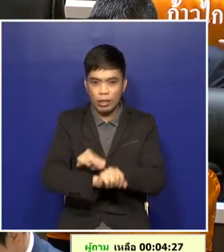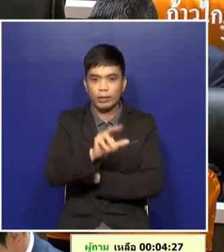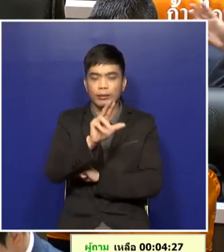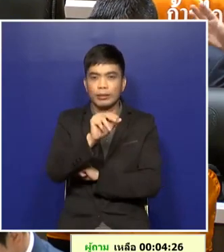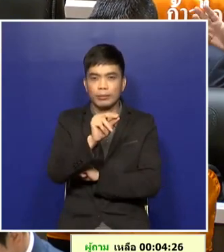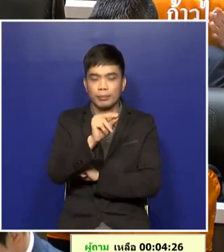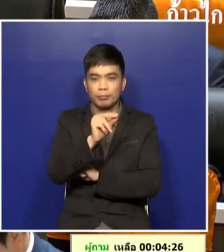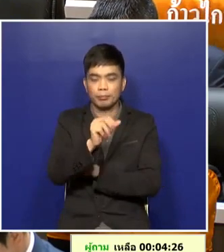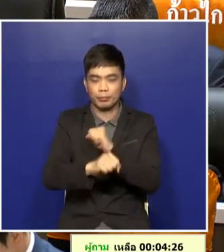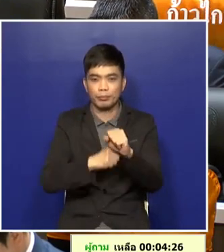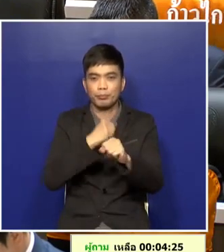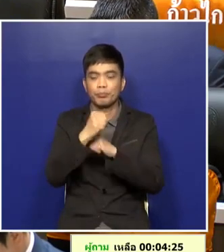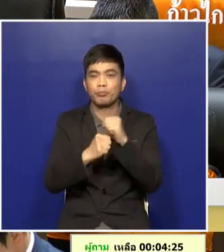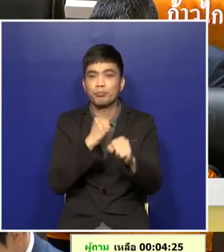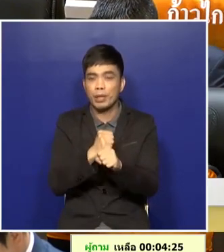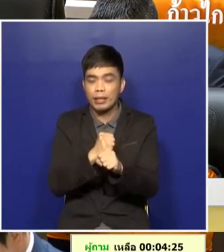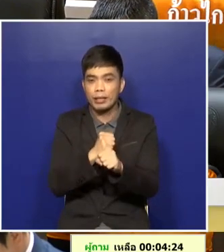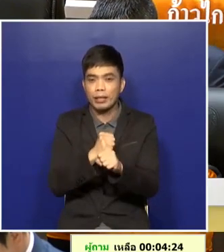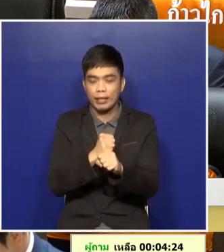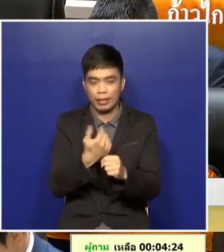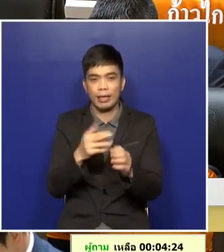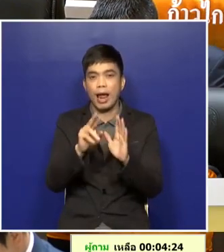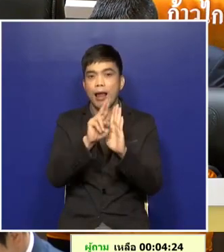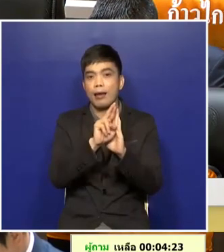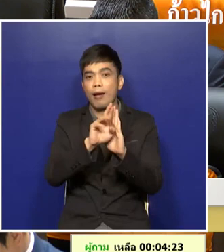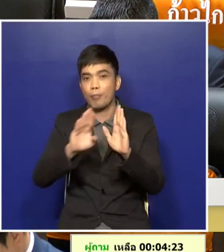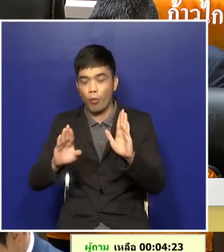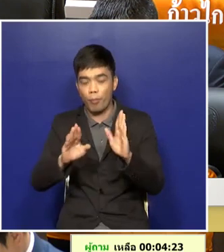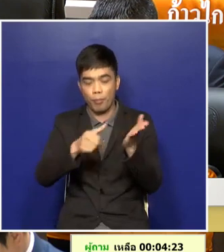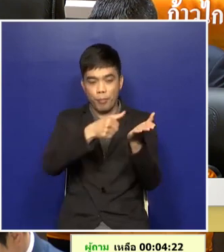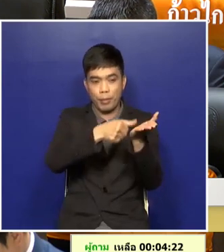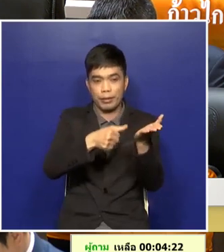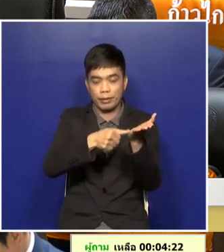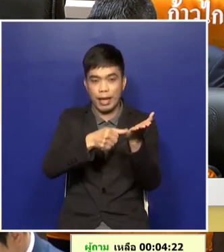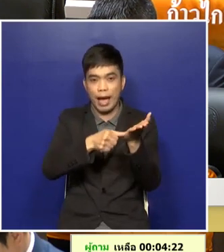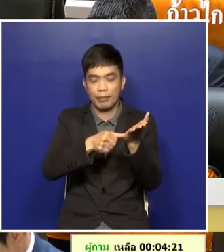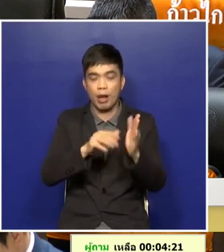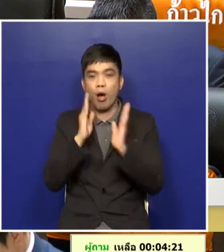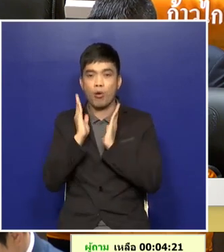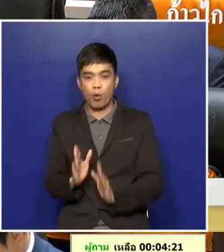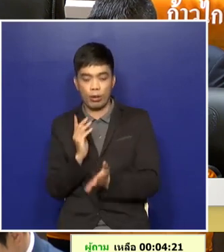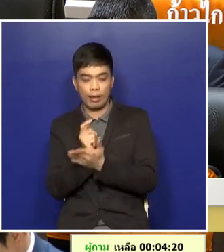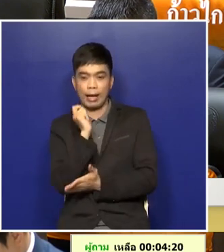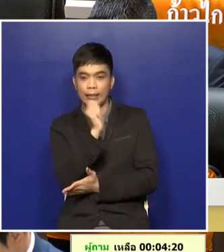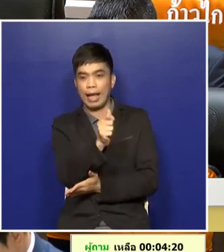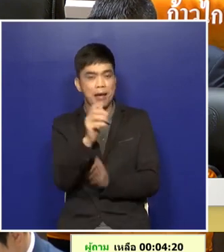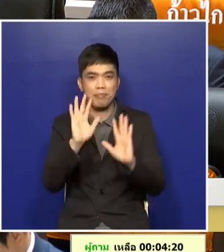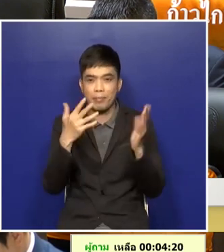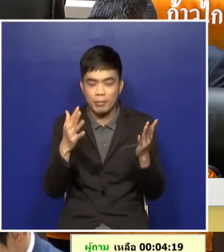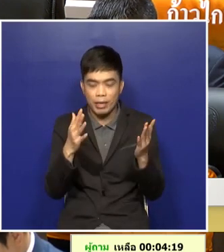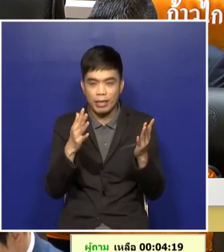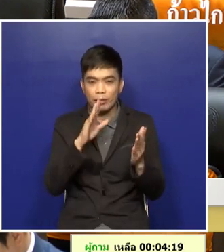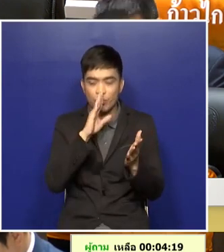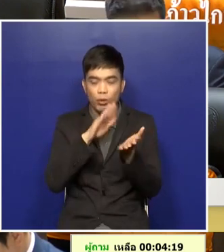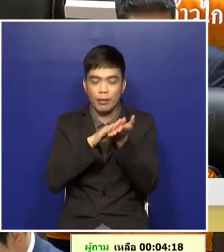ก็มันเป็นระบบที่ทุกอย่างมันอยู่นอกฐานภาษีนะครับคนไม่ค่อยจ่ายภาษีกันนะครับก็ถ้าจะเปลี่ยนเนี่ยคือมันต้องใช้เวลา